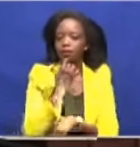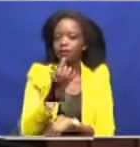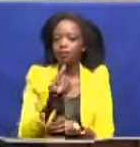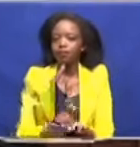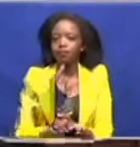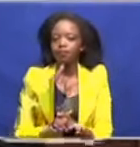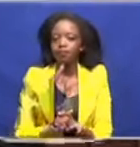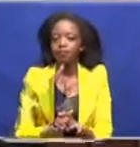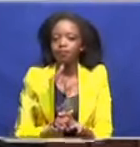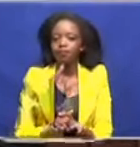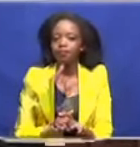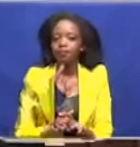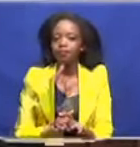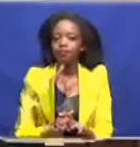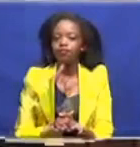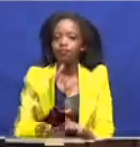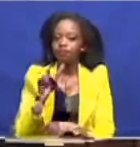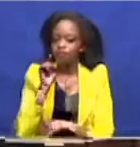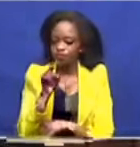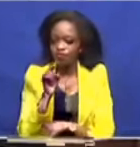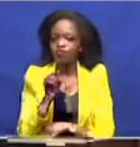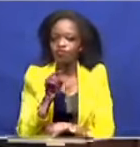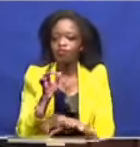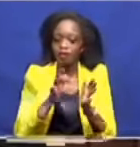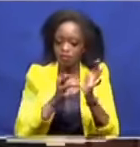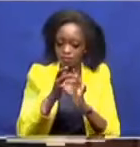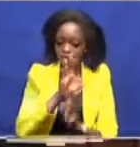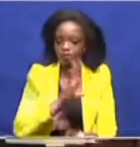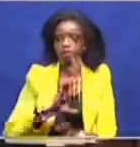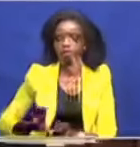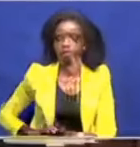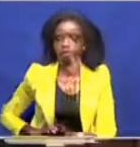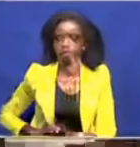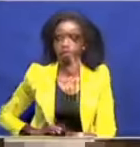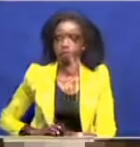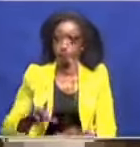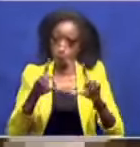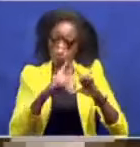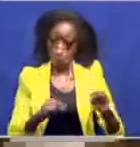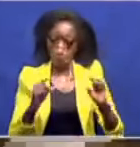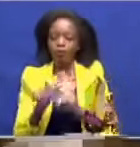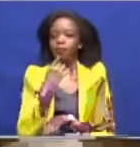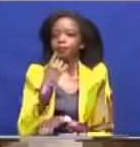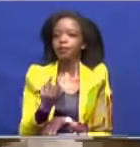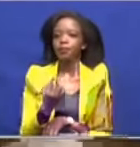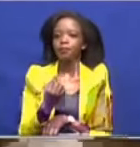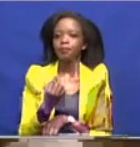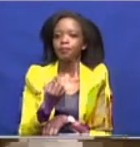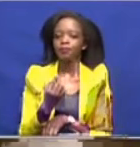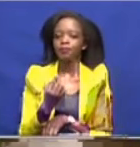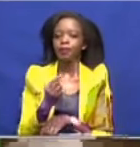kusema, wewe ndiwe Kristu, neno ambalo linasema Mesia